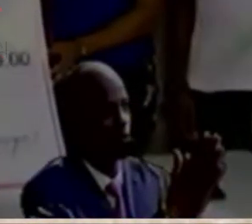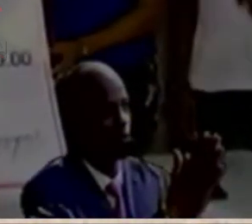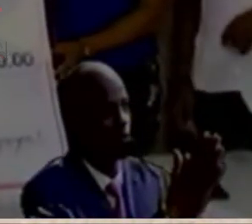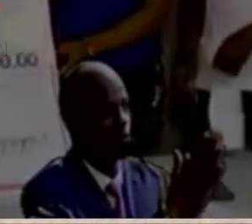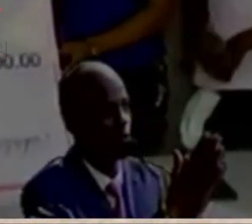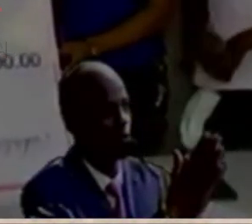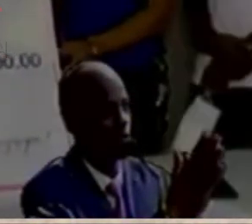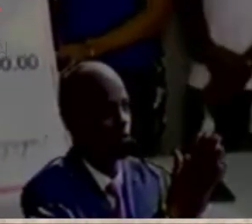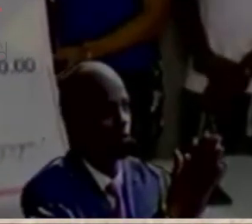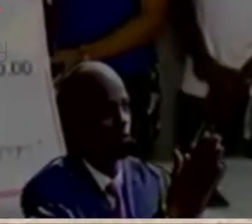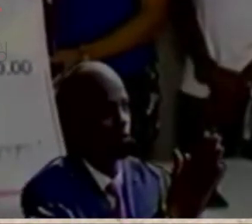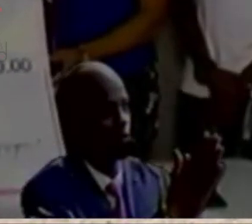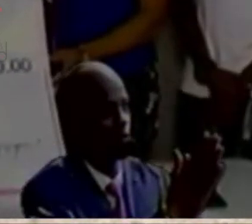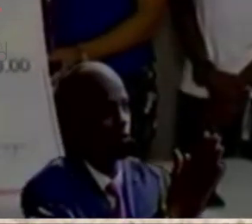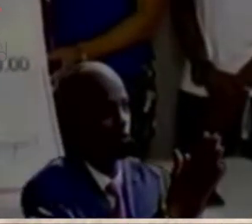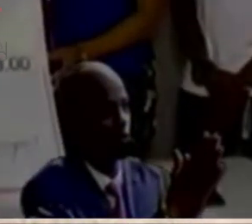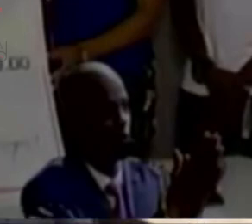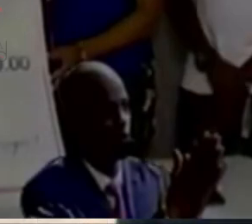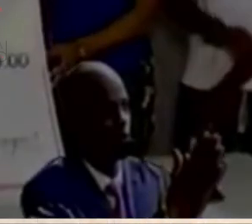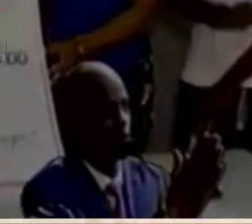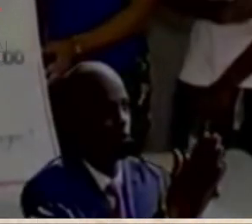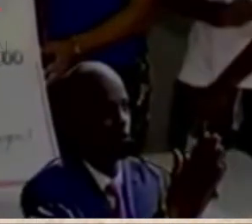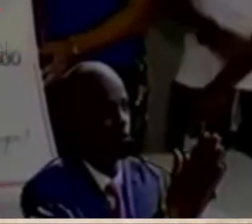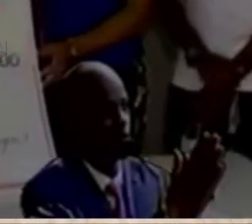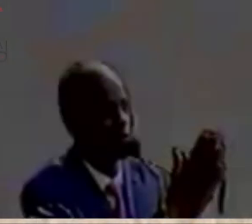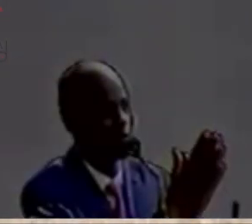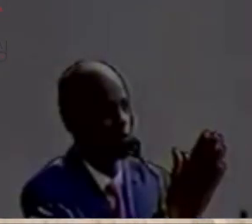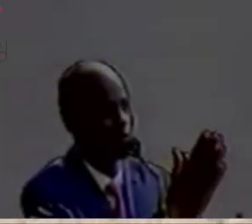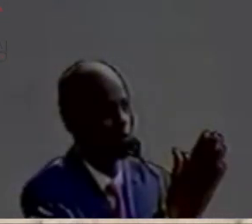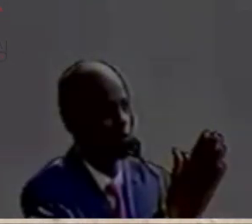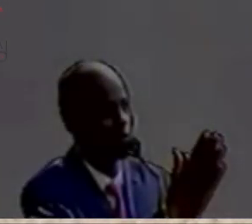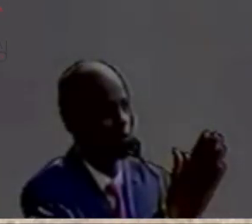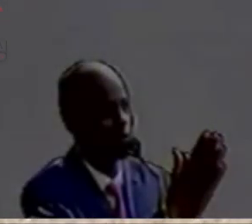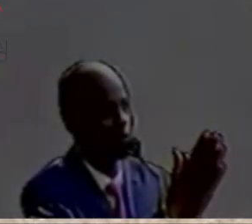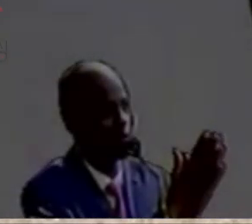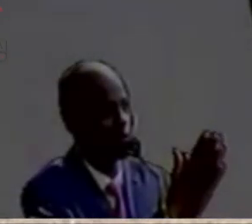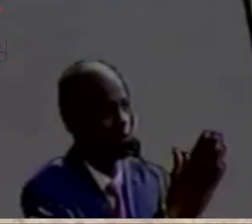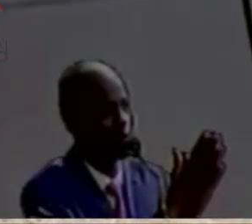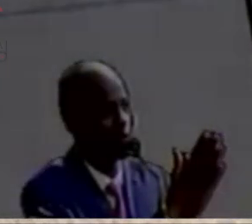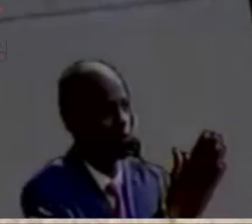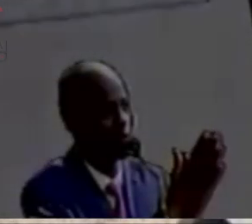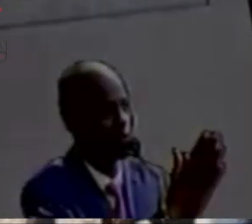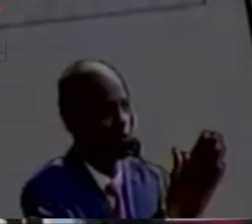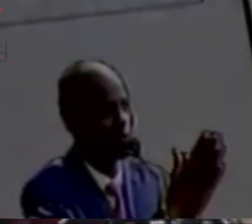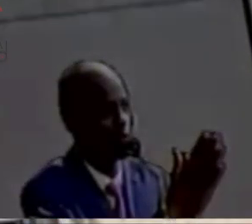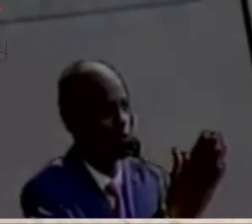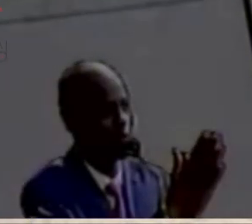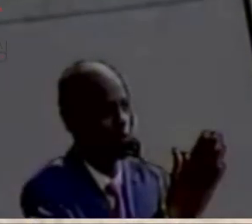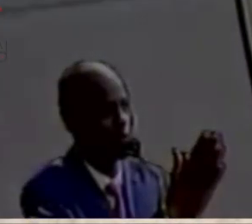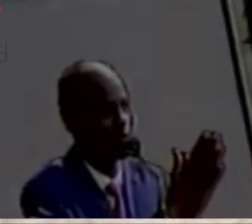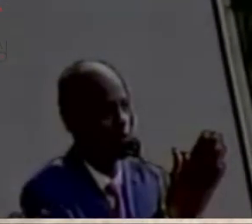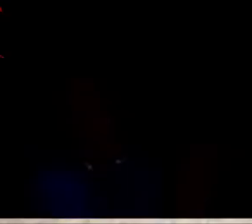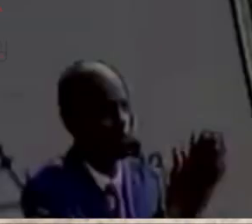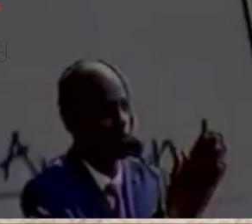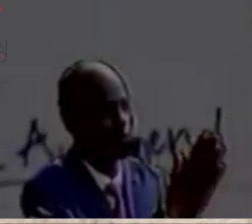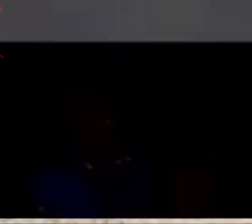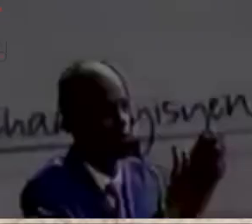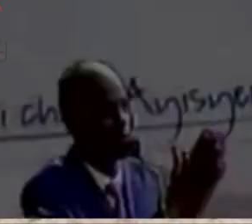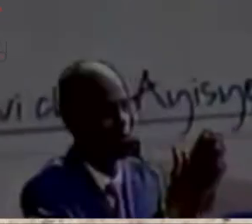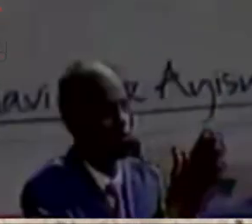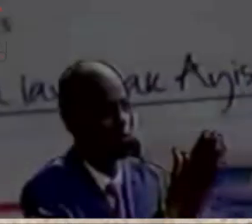été durement touchée au mois de juillet, vous le savez tous, au Cap-Haïtien. Malgré qu'ils aient subi